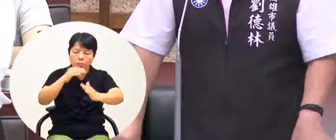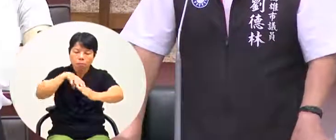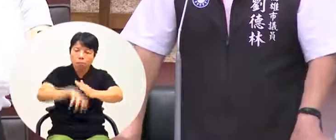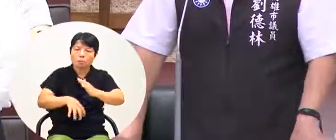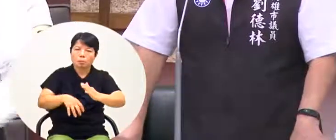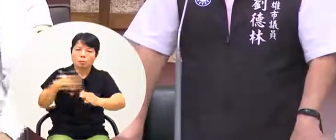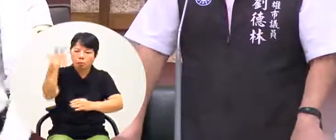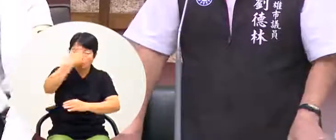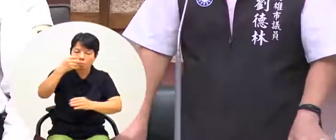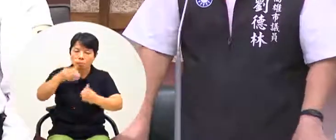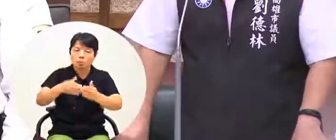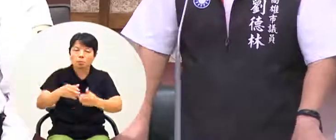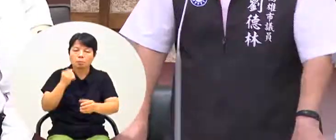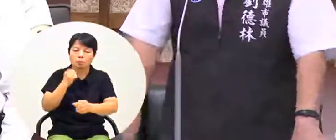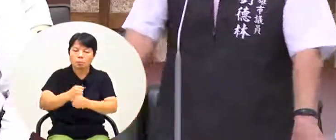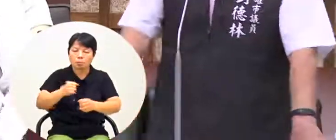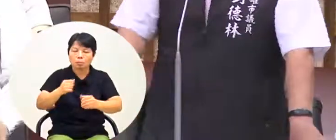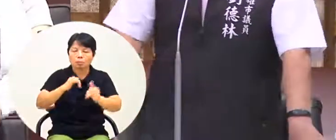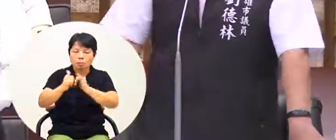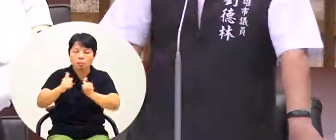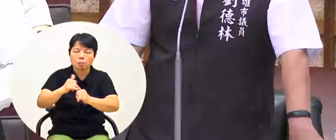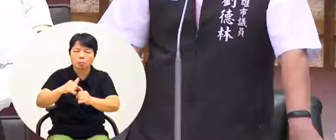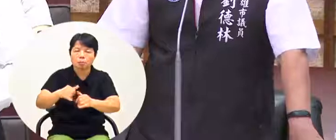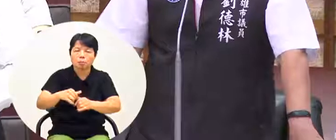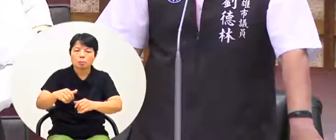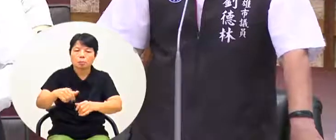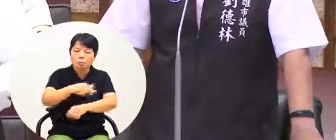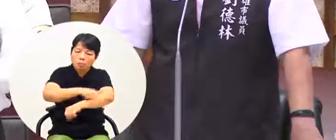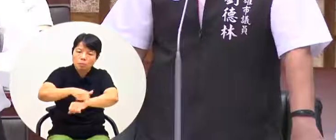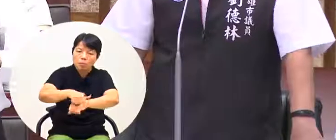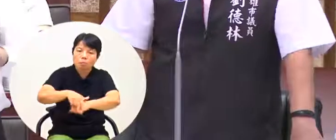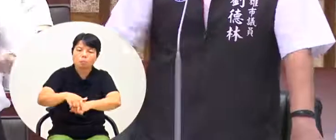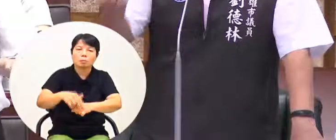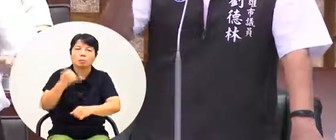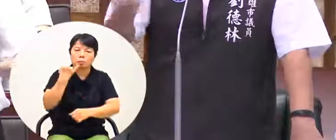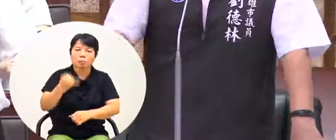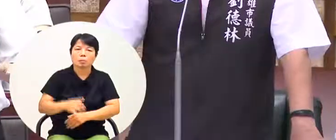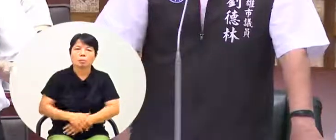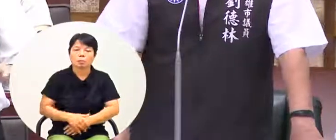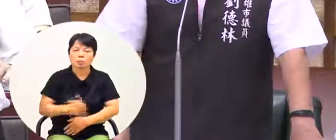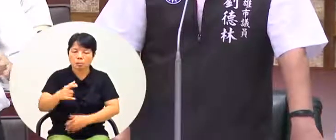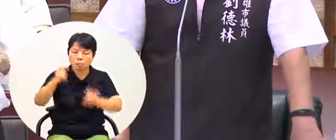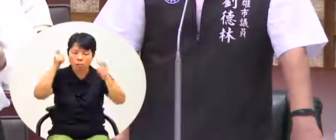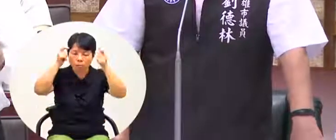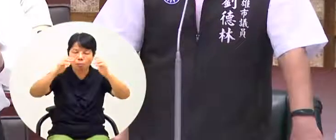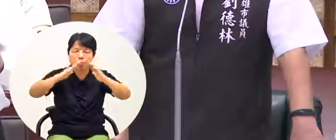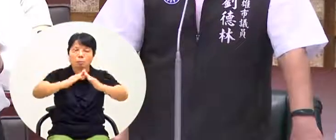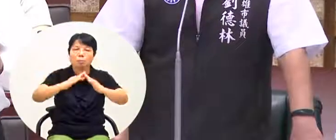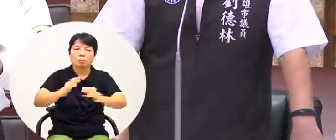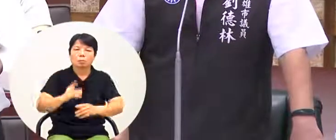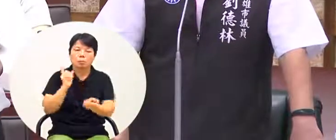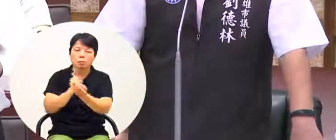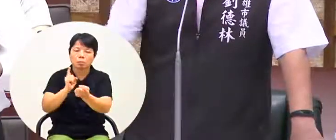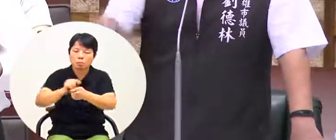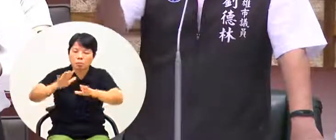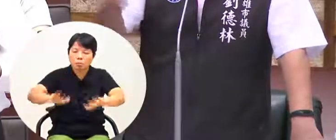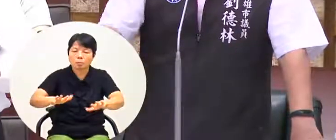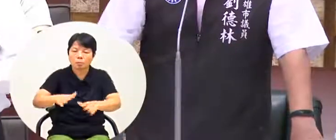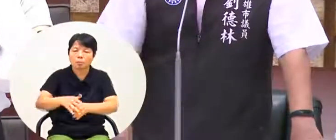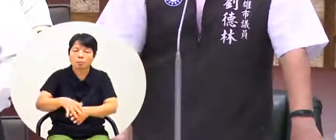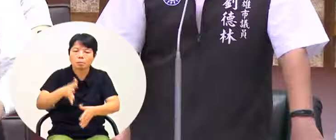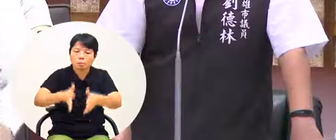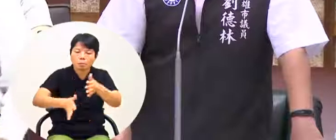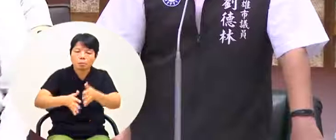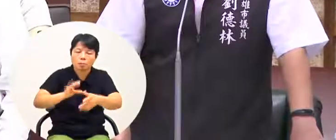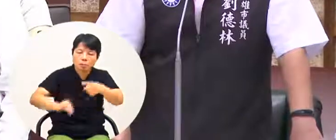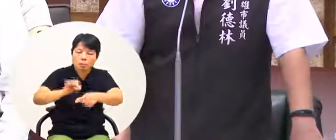通用设计，这样子的话你的高雄厝计划对你现有的建蔽率可以增加到